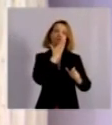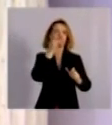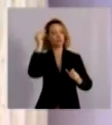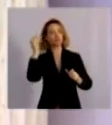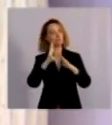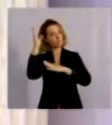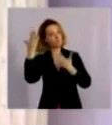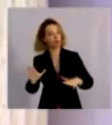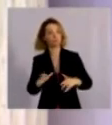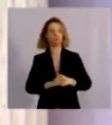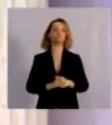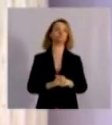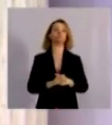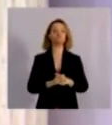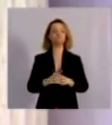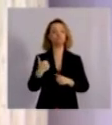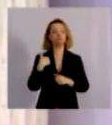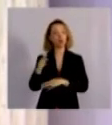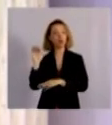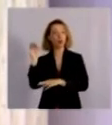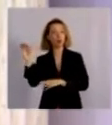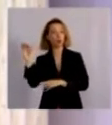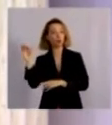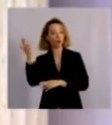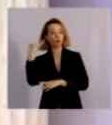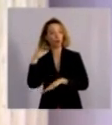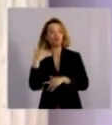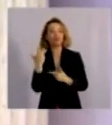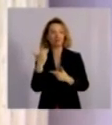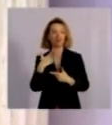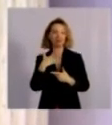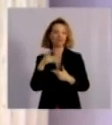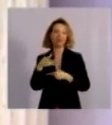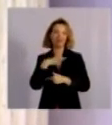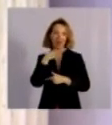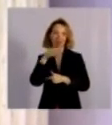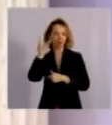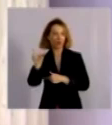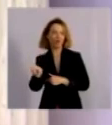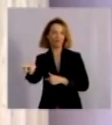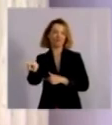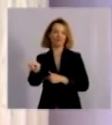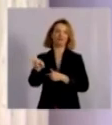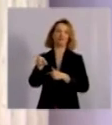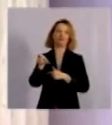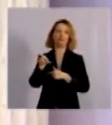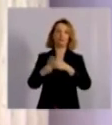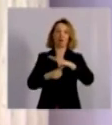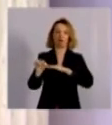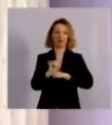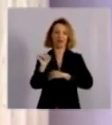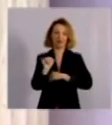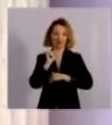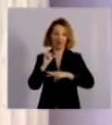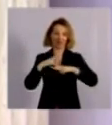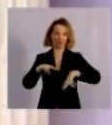αγαπητέ Μαργαρίτη, αν θα πας Εράσμους. Ήταν κάτι το καινοτόμο, το τολμηρό, το πολύ διαφορετικό.